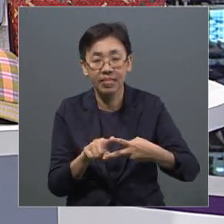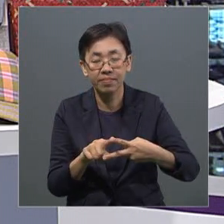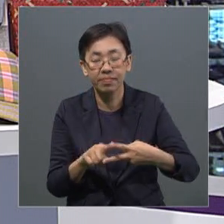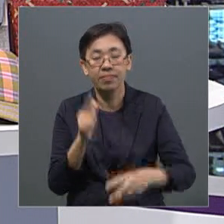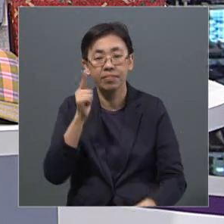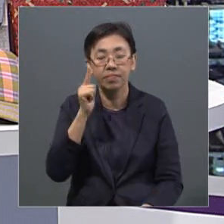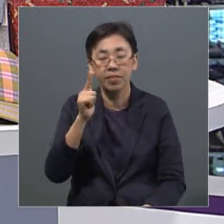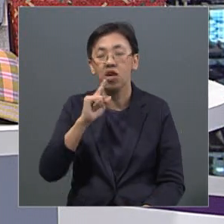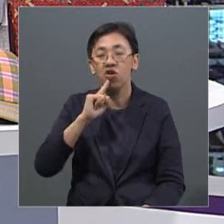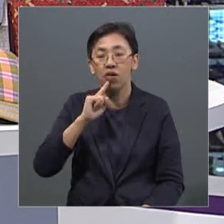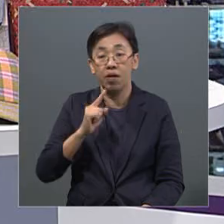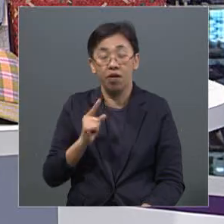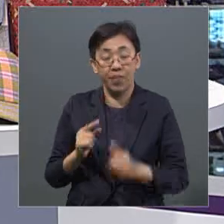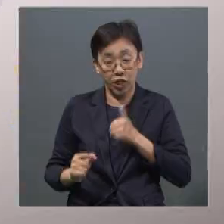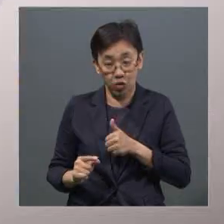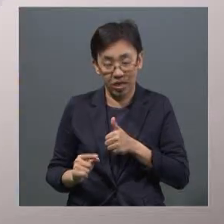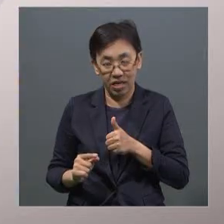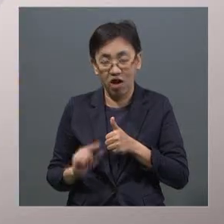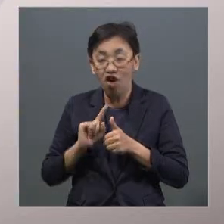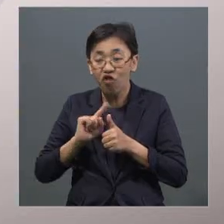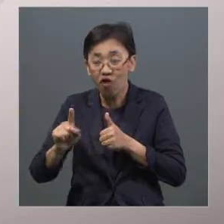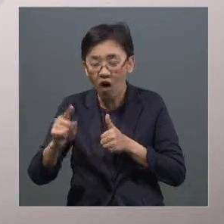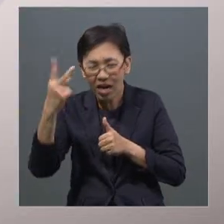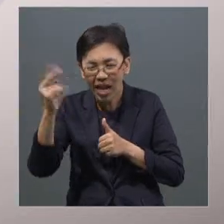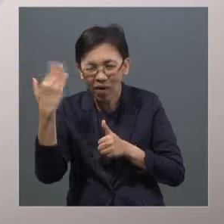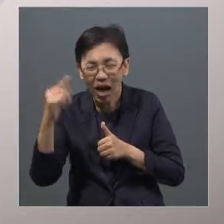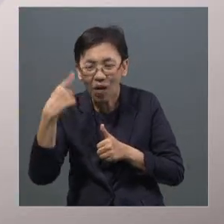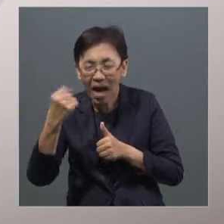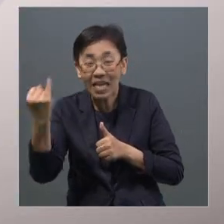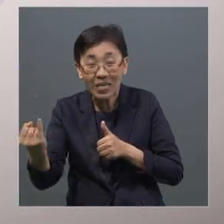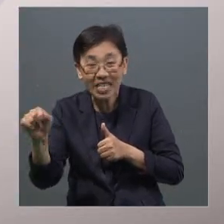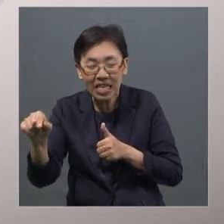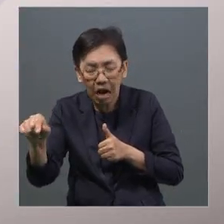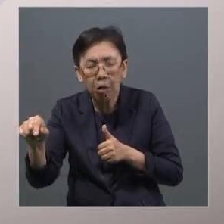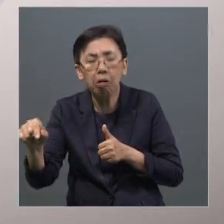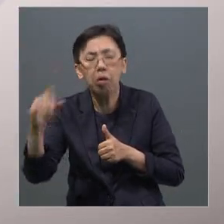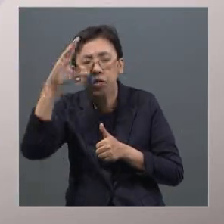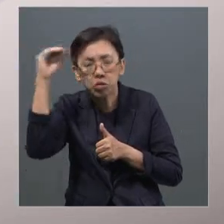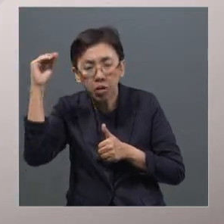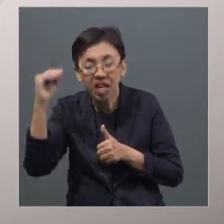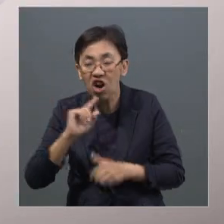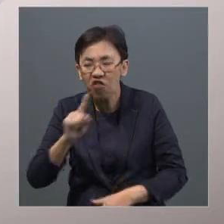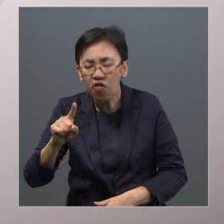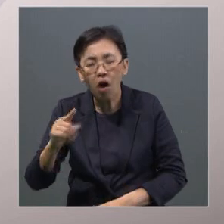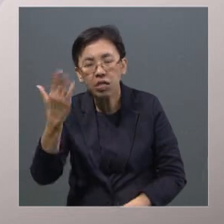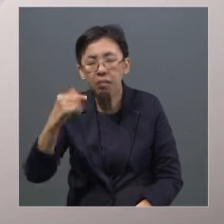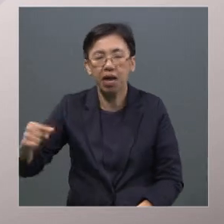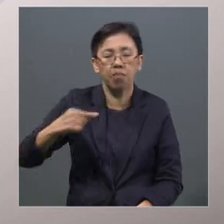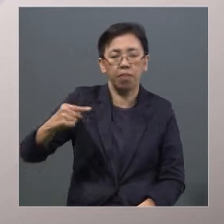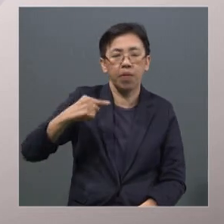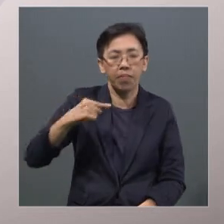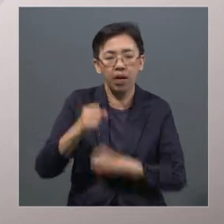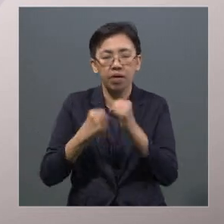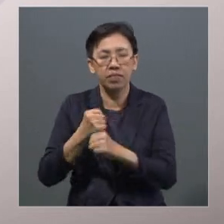คุณทักษิณชินวัตรเป็นโจทย์ฟ้องอดีตนายกอีกคนนึงก็คือคุณชวนหลีกภัยในฐานหมิ่นประมาทนะครับย้อนไปจากต้นเรื่องเนี่ยตั้งแต่ 12